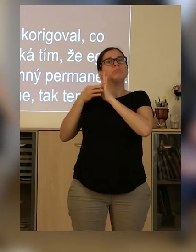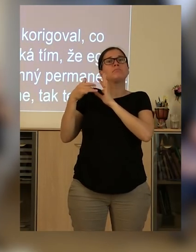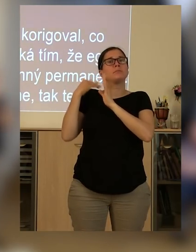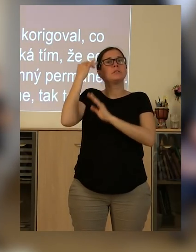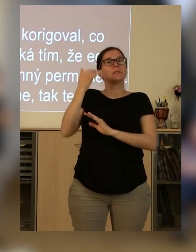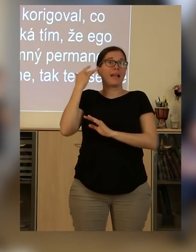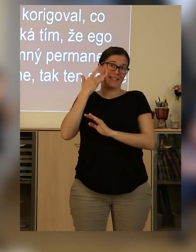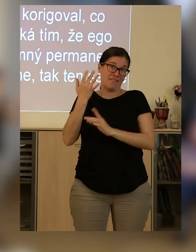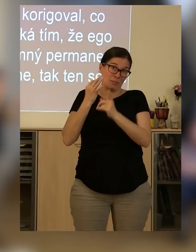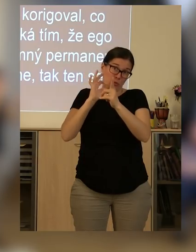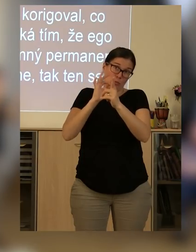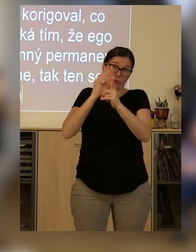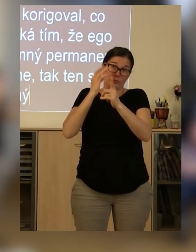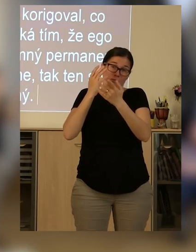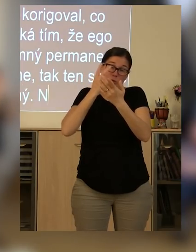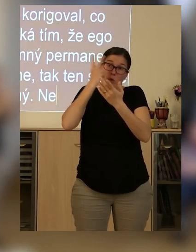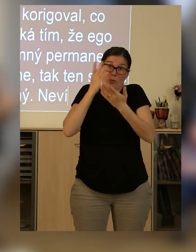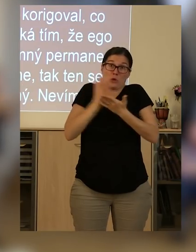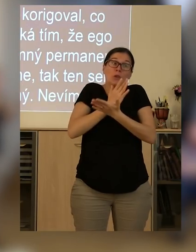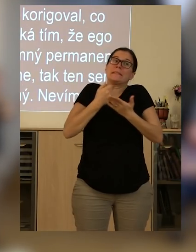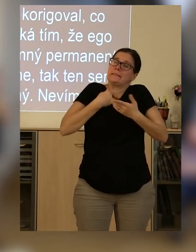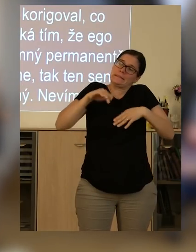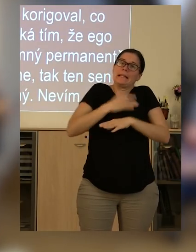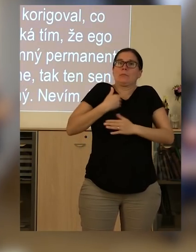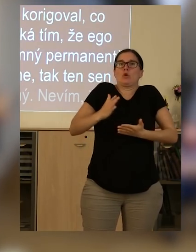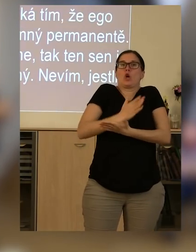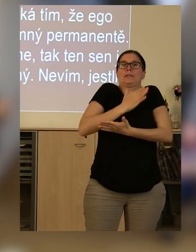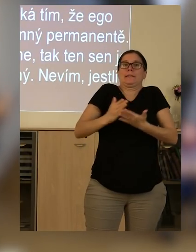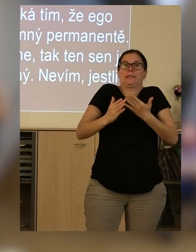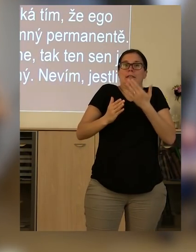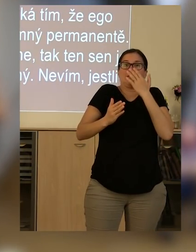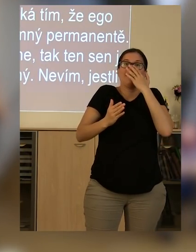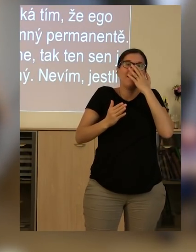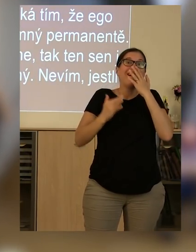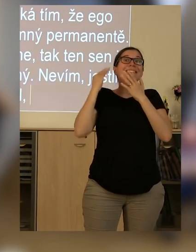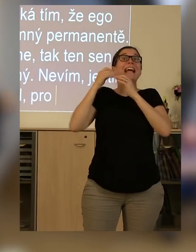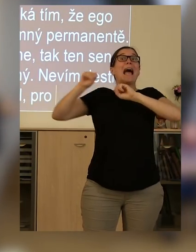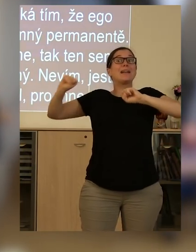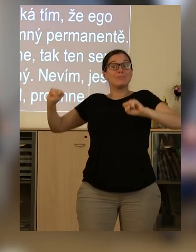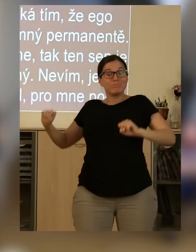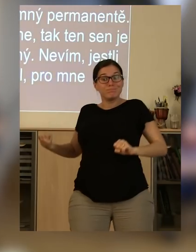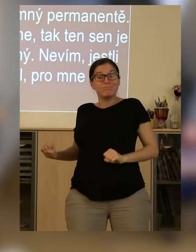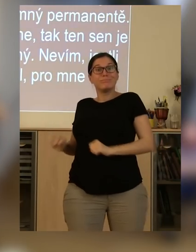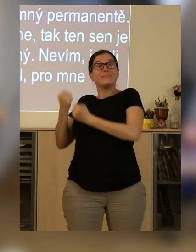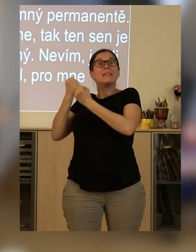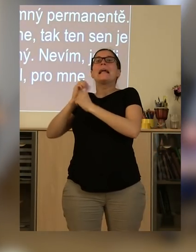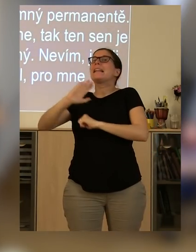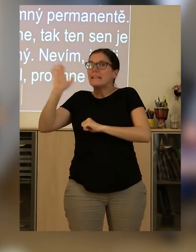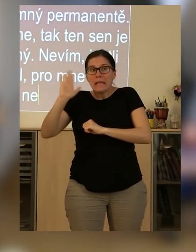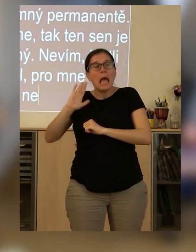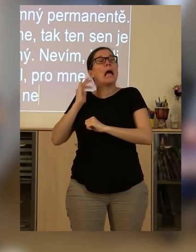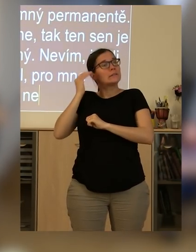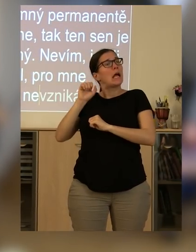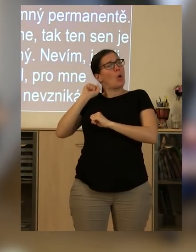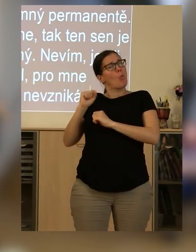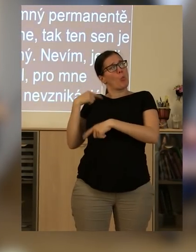Nevím, jestli to pro vás je nějaký rozdíl. Pro mě to je podstatný rozdíl. Jo, on tím nevzniká. Já ho tím teprve vlastně začínám vnímat. Teprve si ho